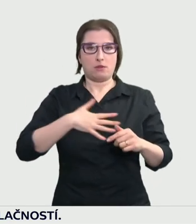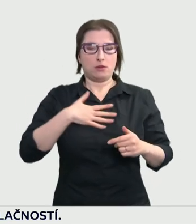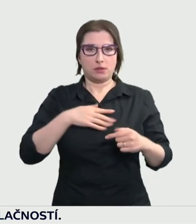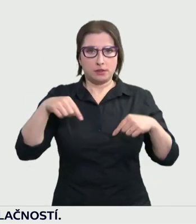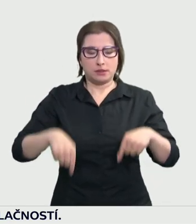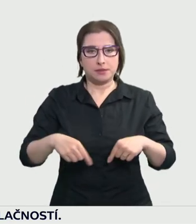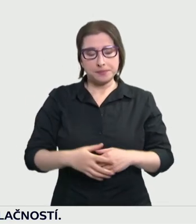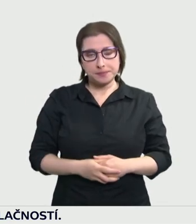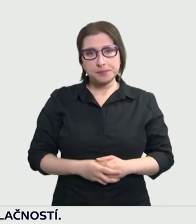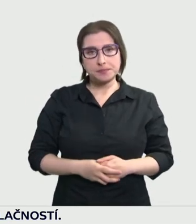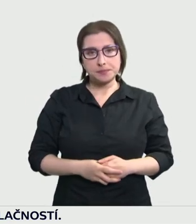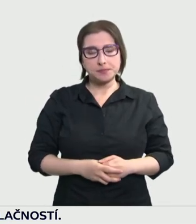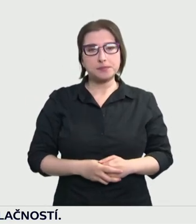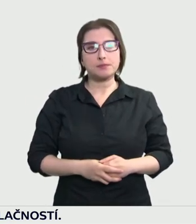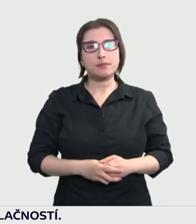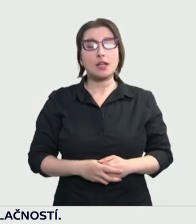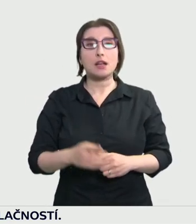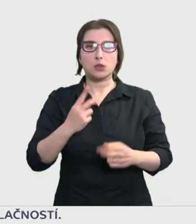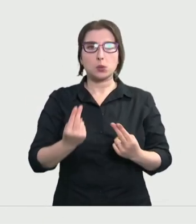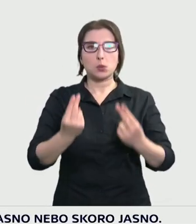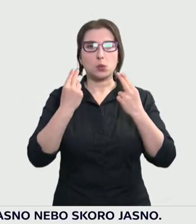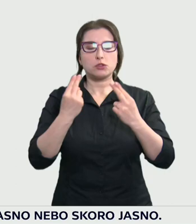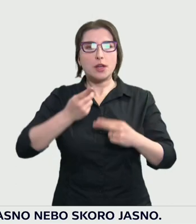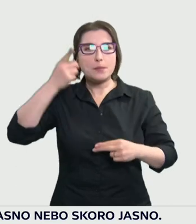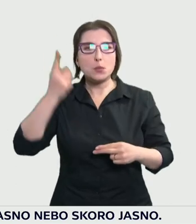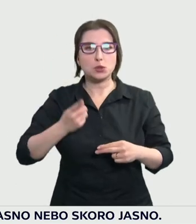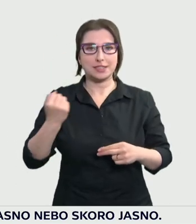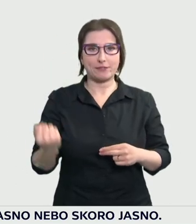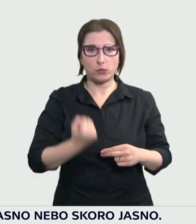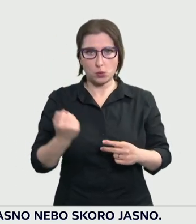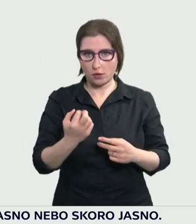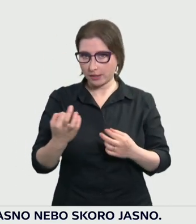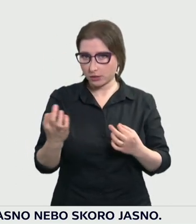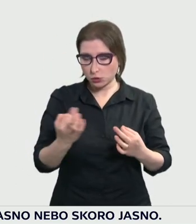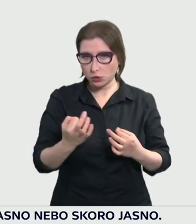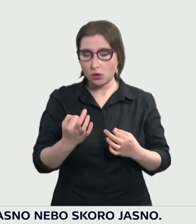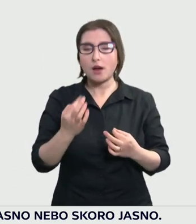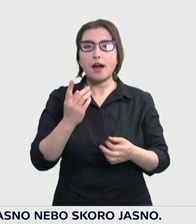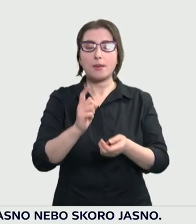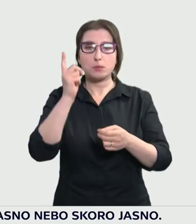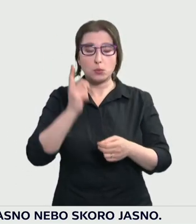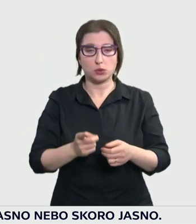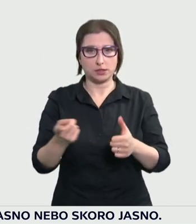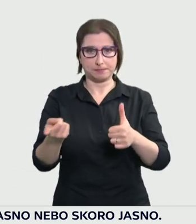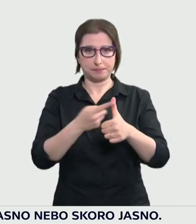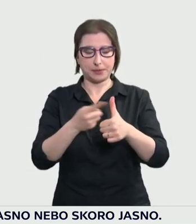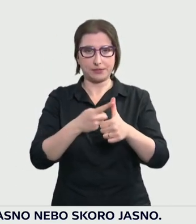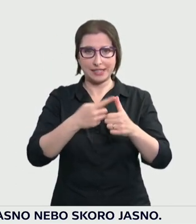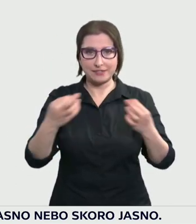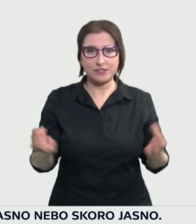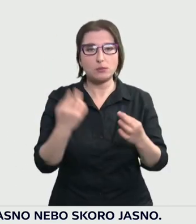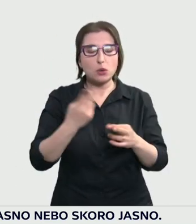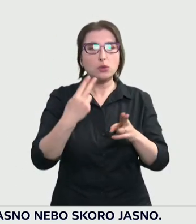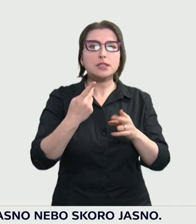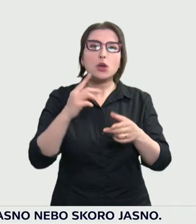nejdůležitější, aby fungovalo a aby nebylo nijak modifikováno, je, aby primárně probíhala